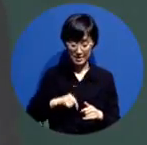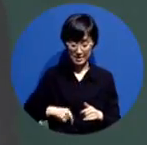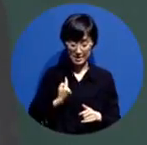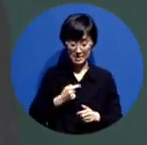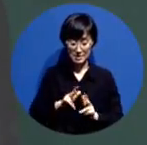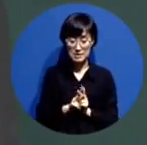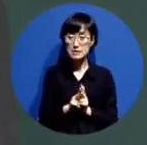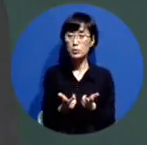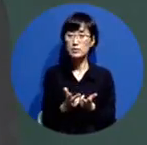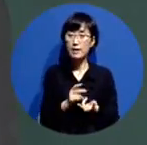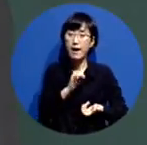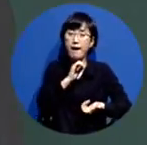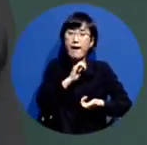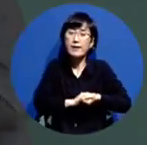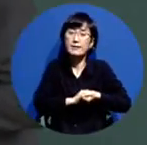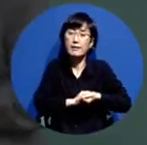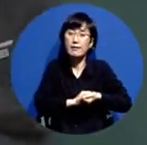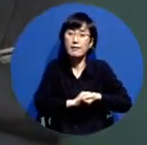있는 힘입니다.